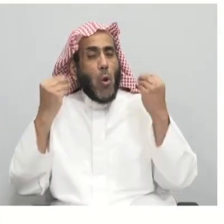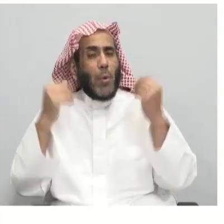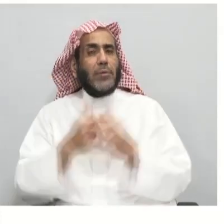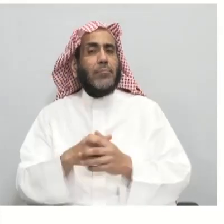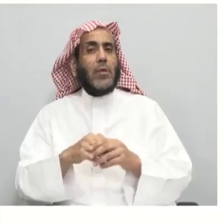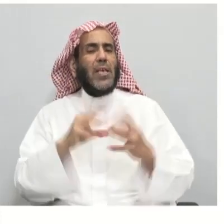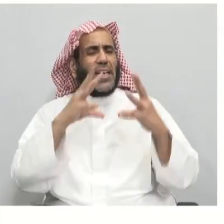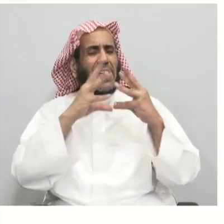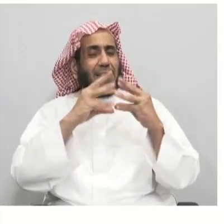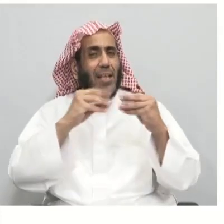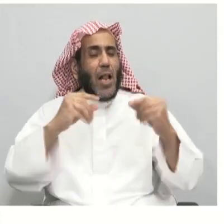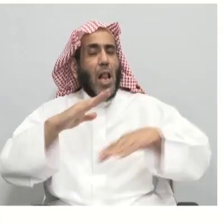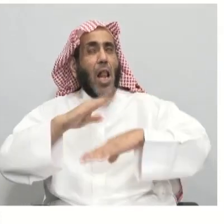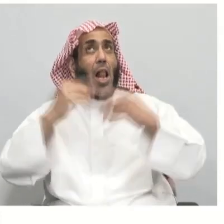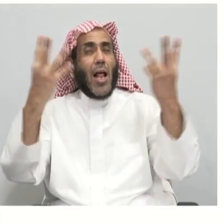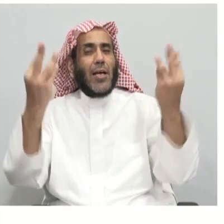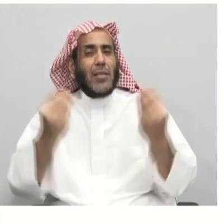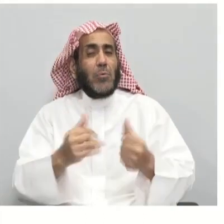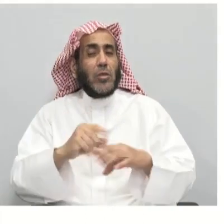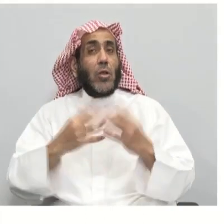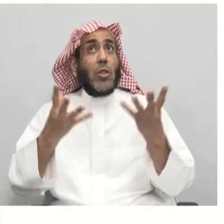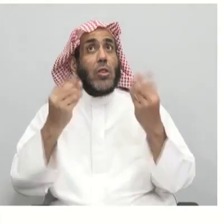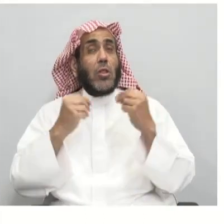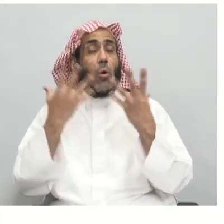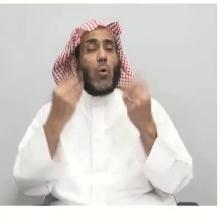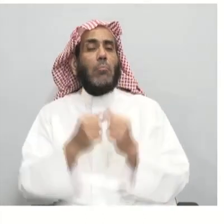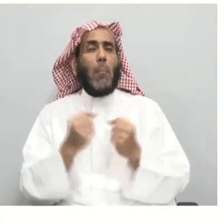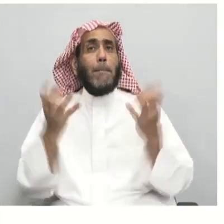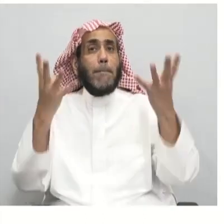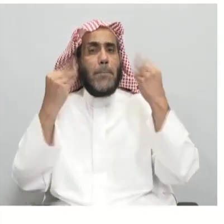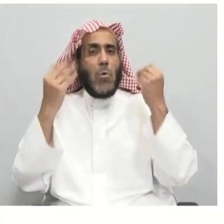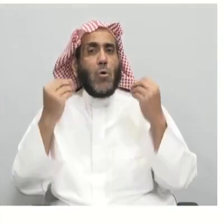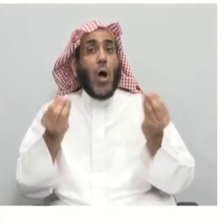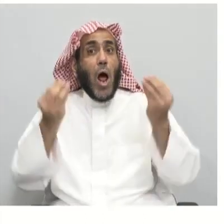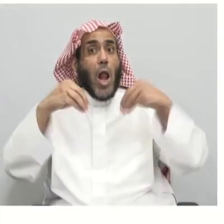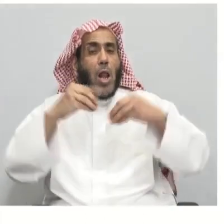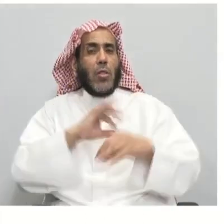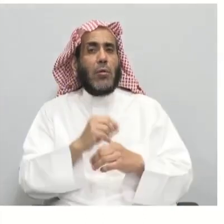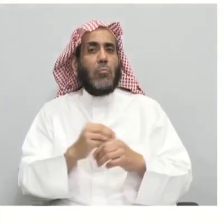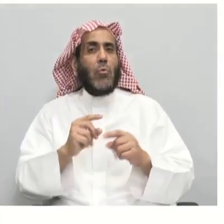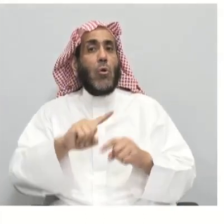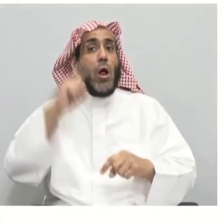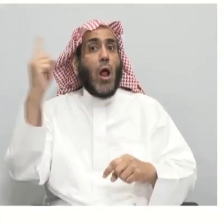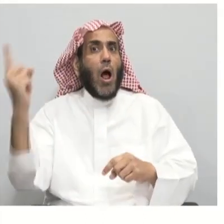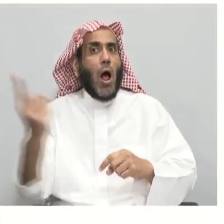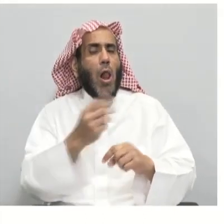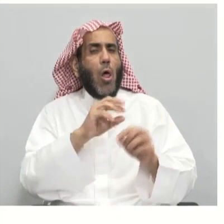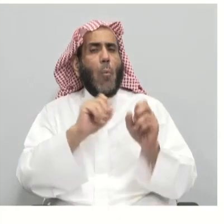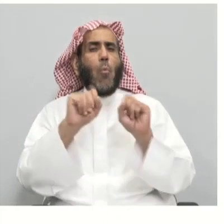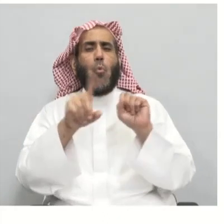التحليل الادبي حصيله الثوره المعلوماتيه الاثراء العالم الالكتروني